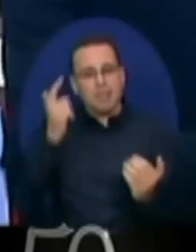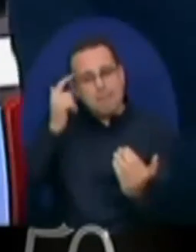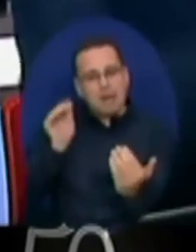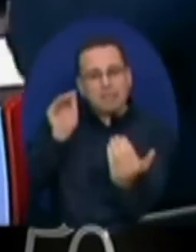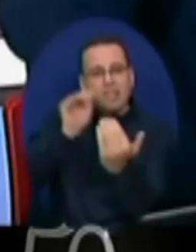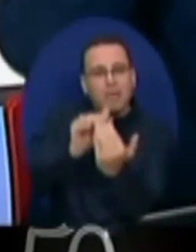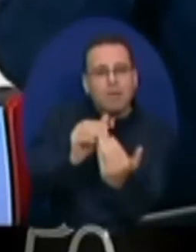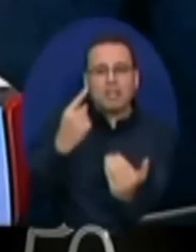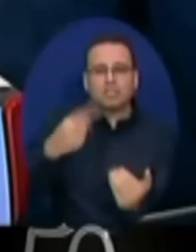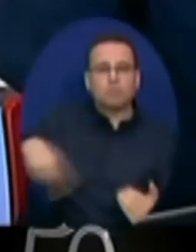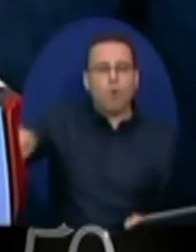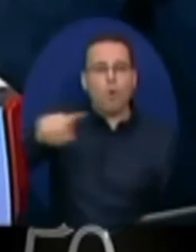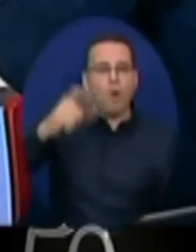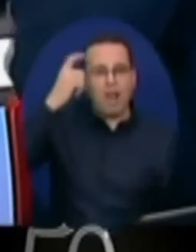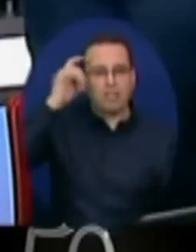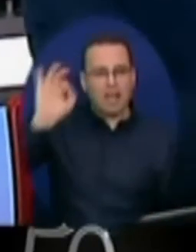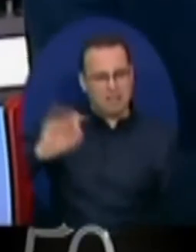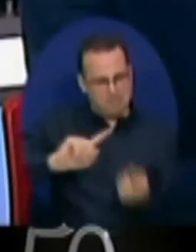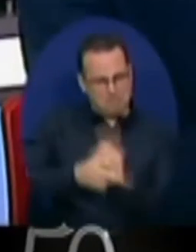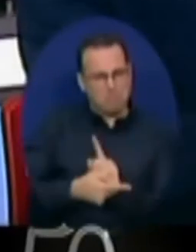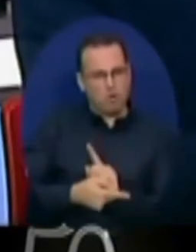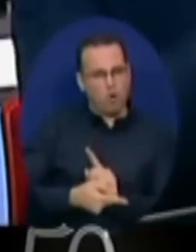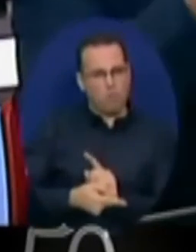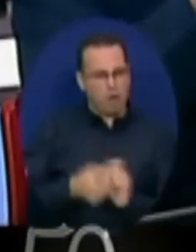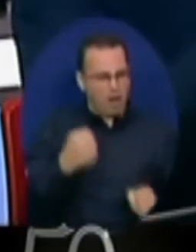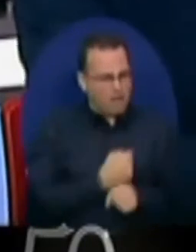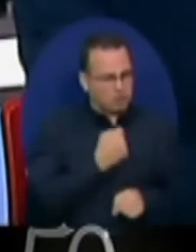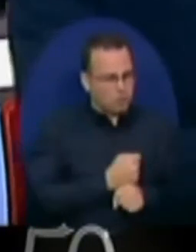הקהל, במקום ללכת בכיוון